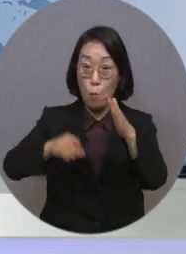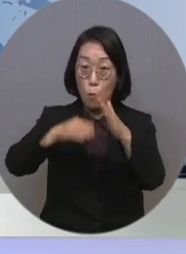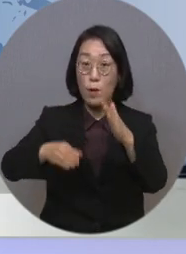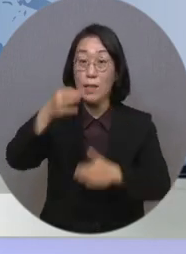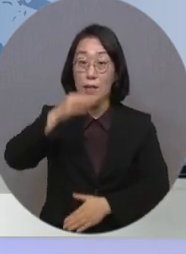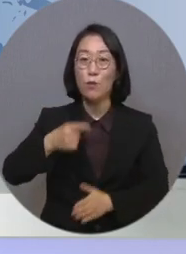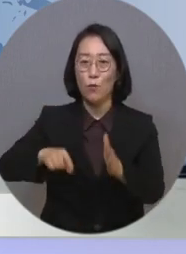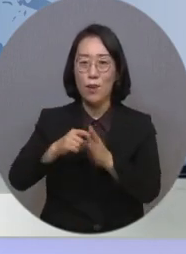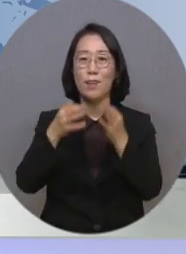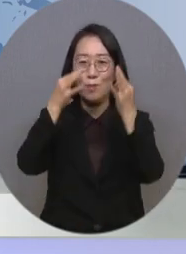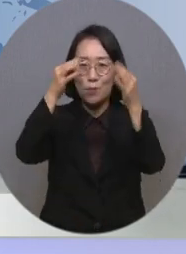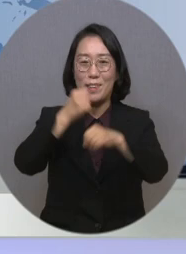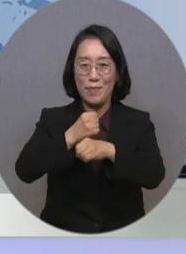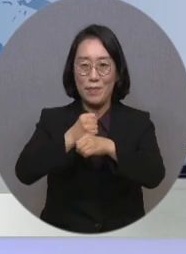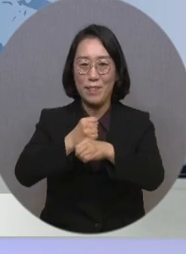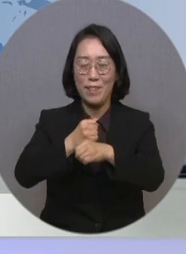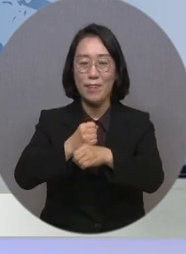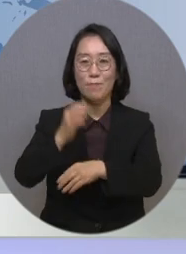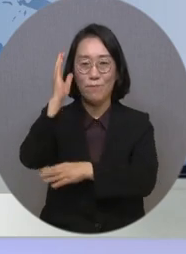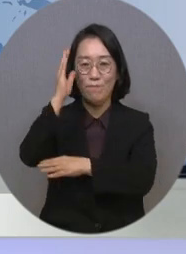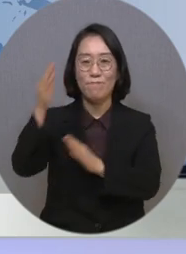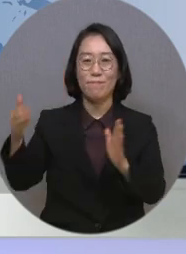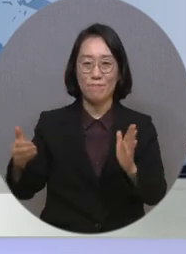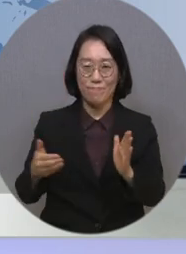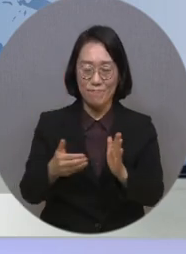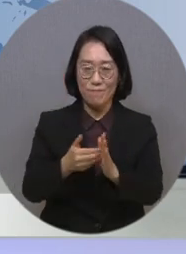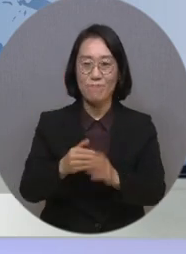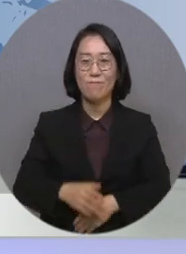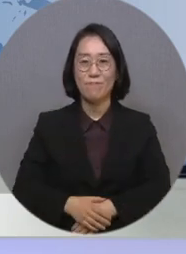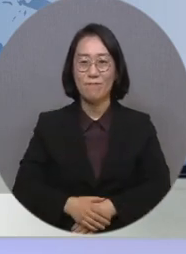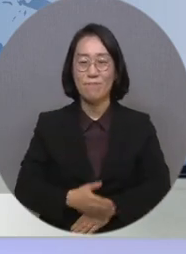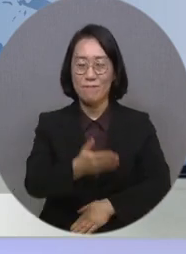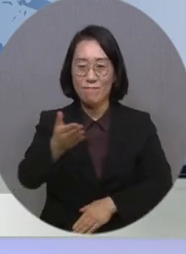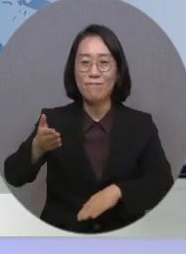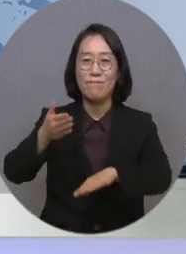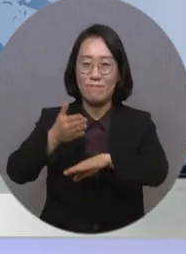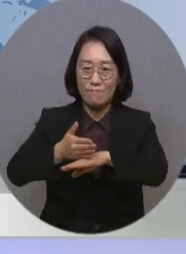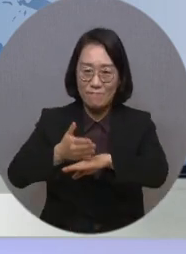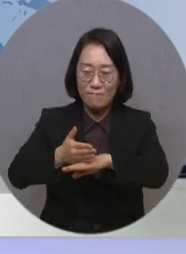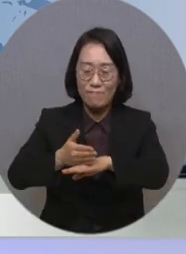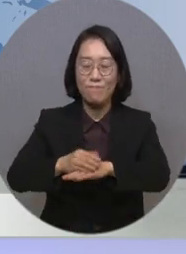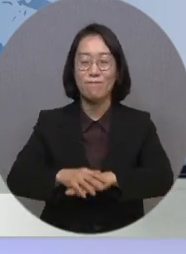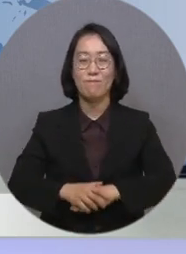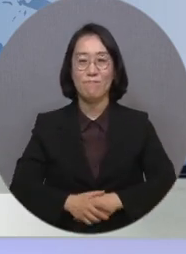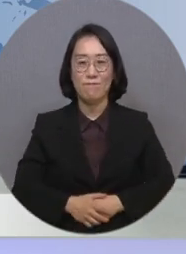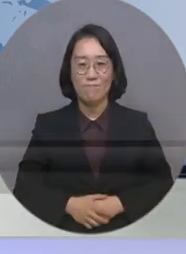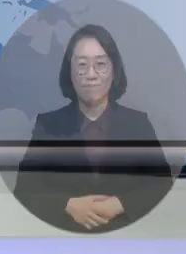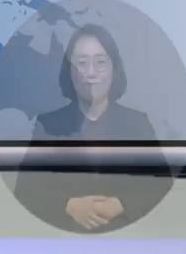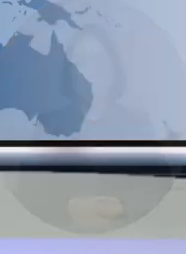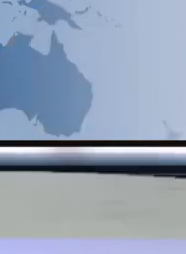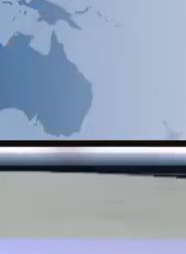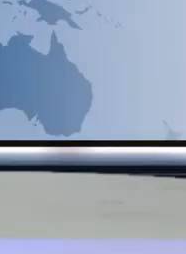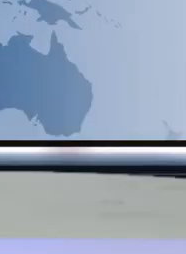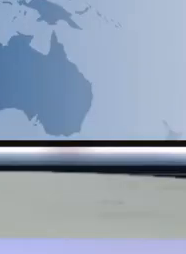다하겠습니다. 이상 복지TV 뉴스 24를 마칩니다. 시청해주신 여러분 고맙습니다.